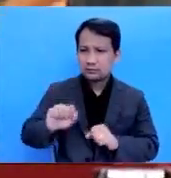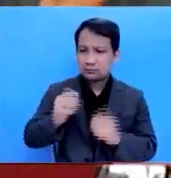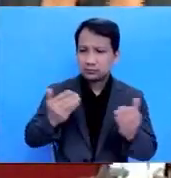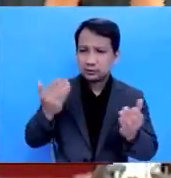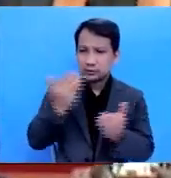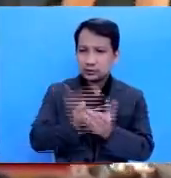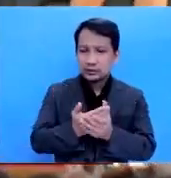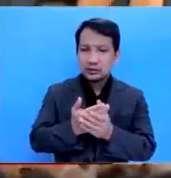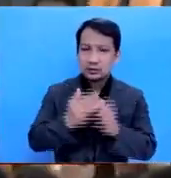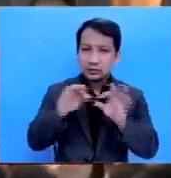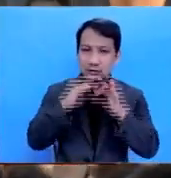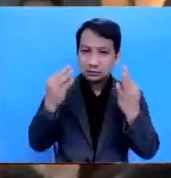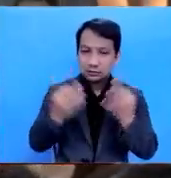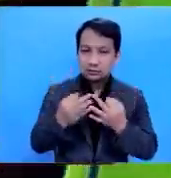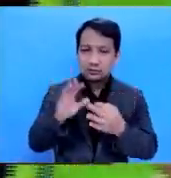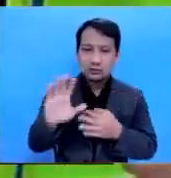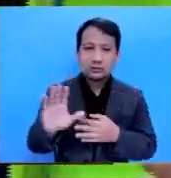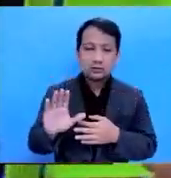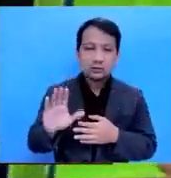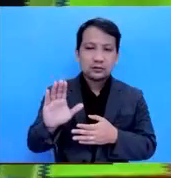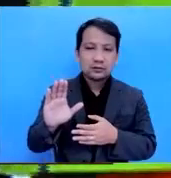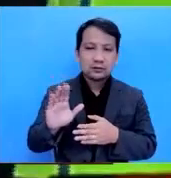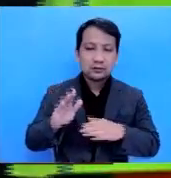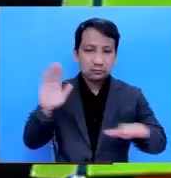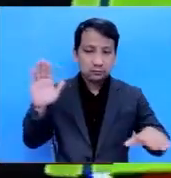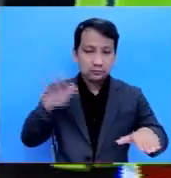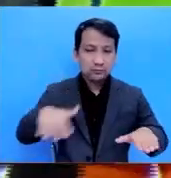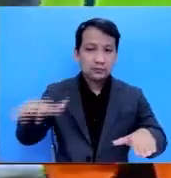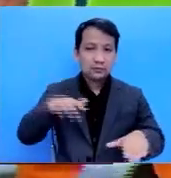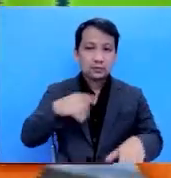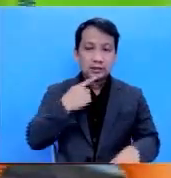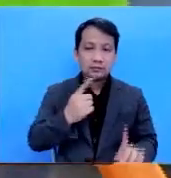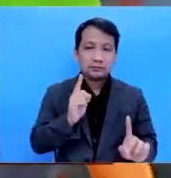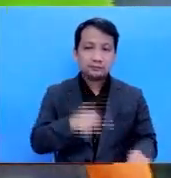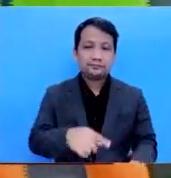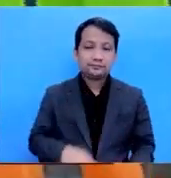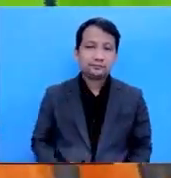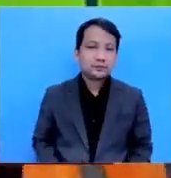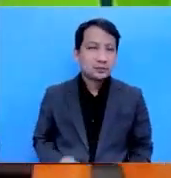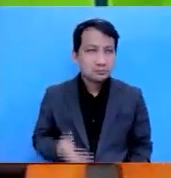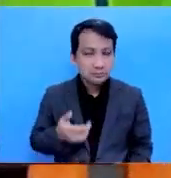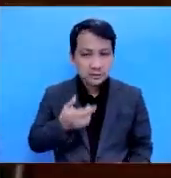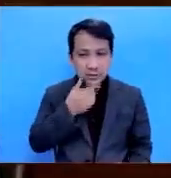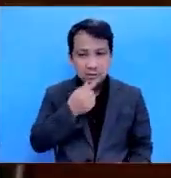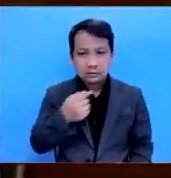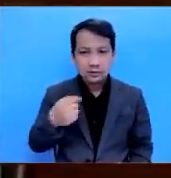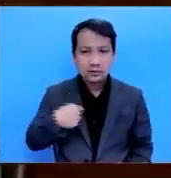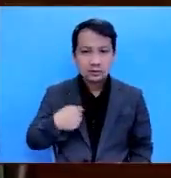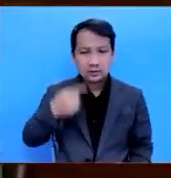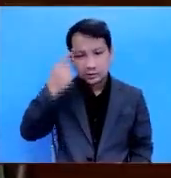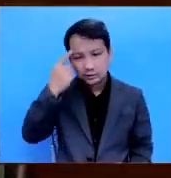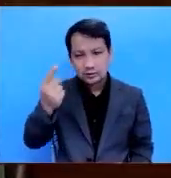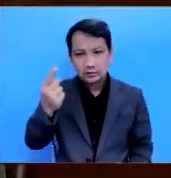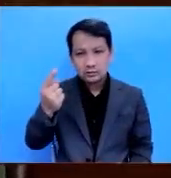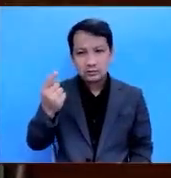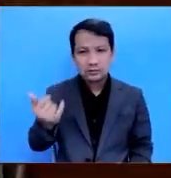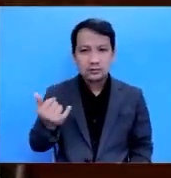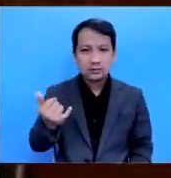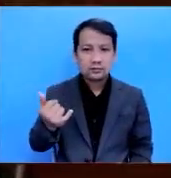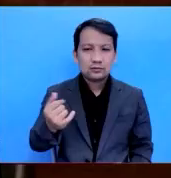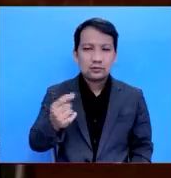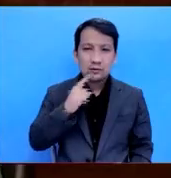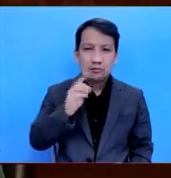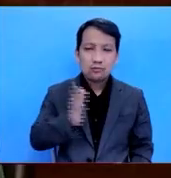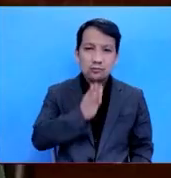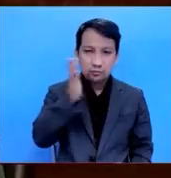pamilya Duterte sa inaugurasyon ni Marcos. Ang sagot niya? So far, ako lang yung confirmed na